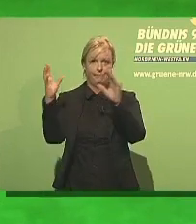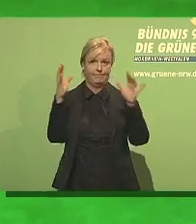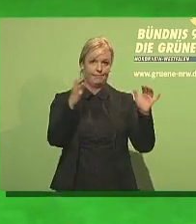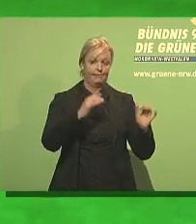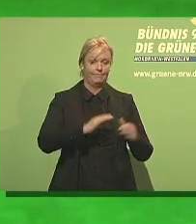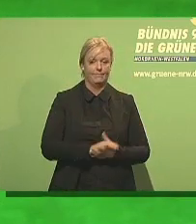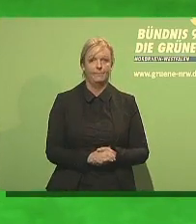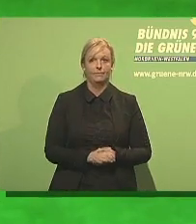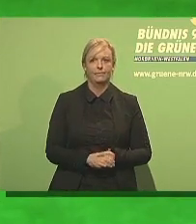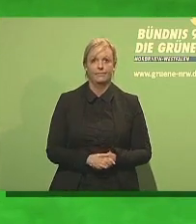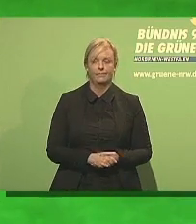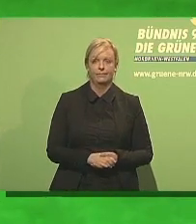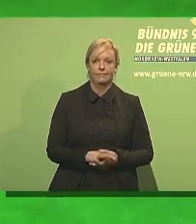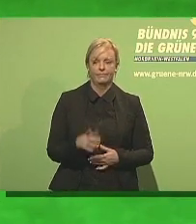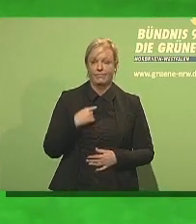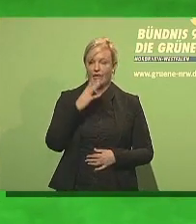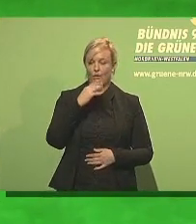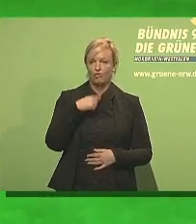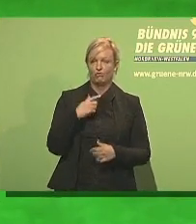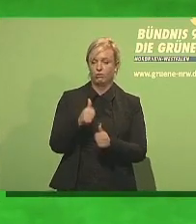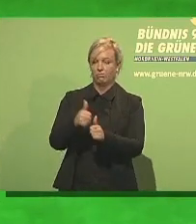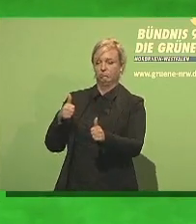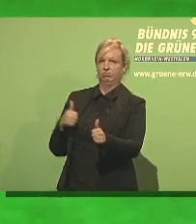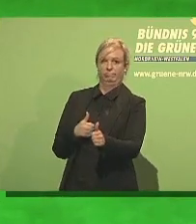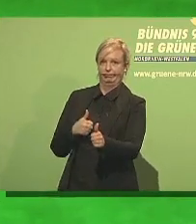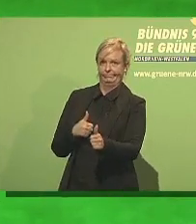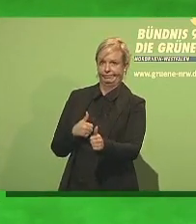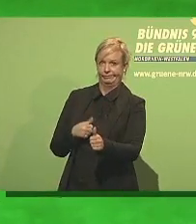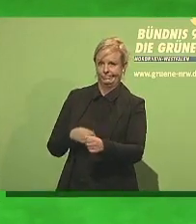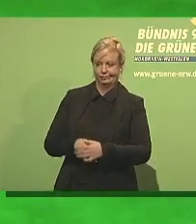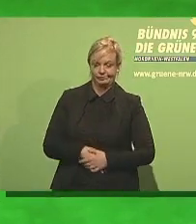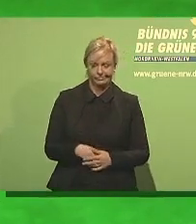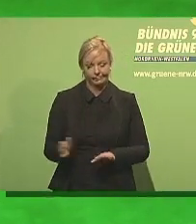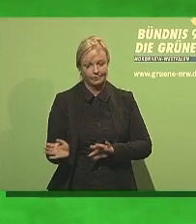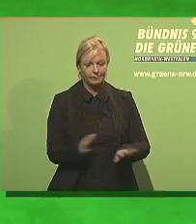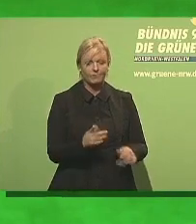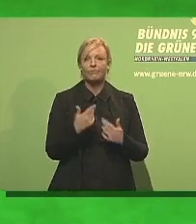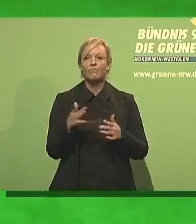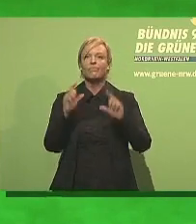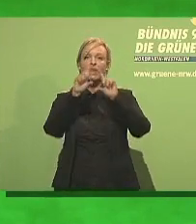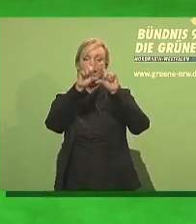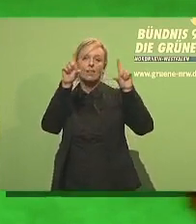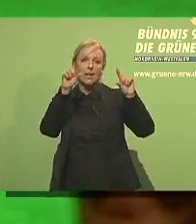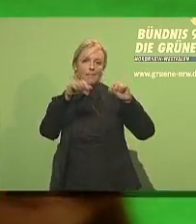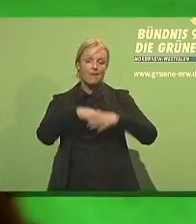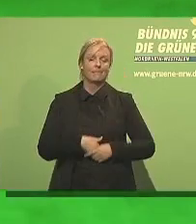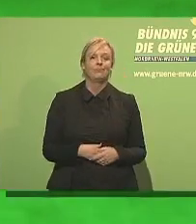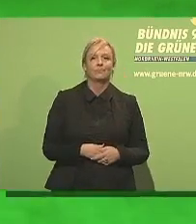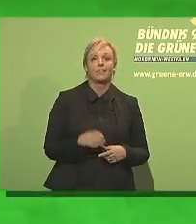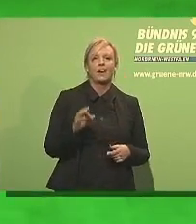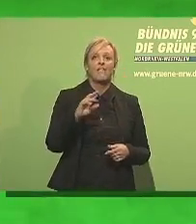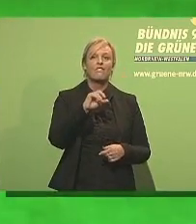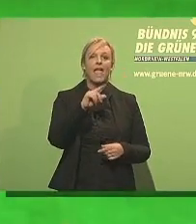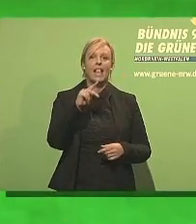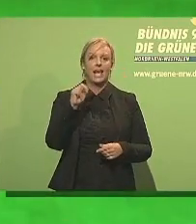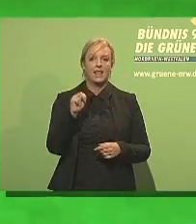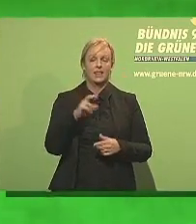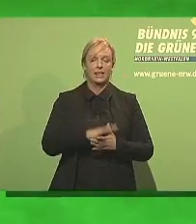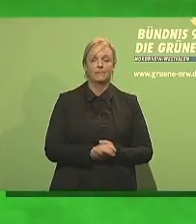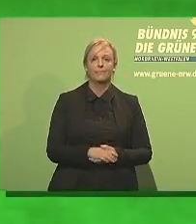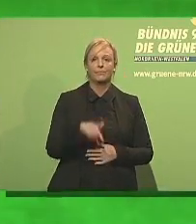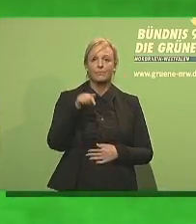gar nicht der Bremsklotz. Jetzt sind wir bei einem anderen Thema, beim Thema Fracking. Da ist es die ganze Zeit so, dass